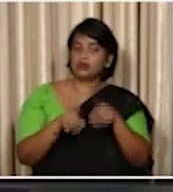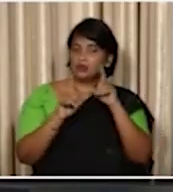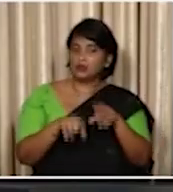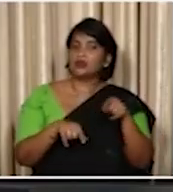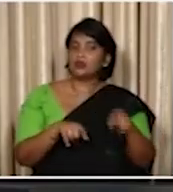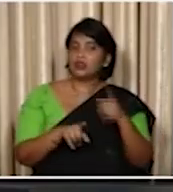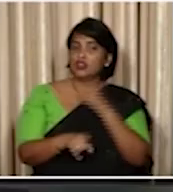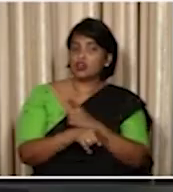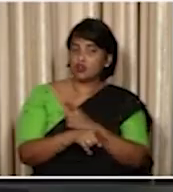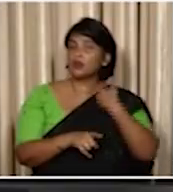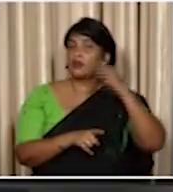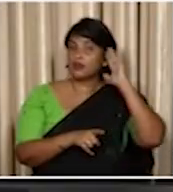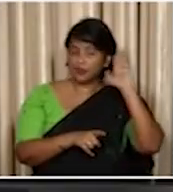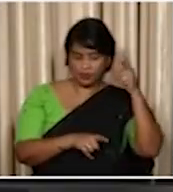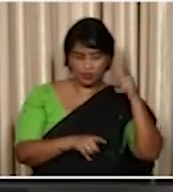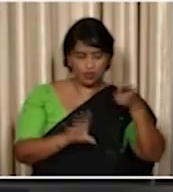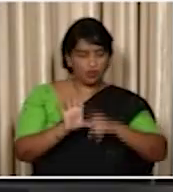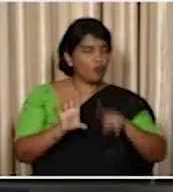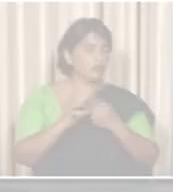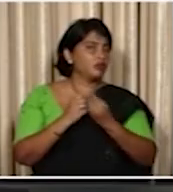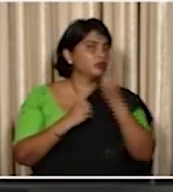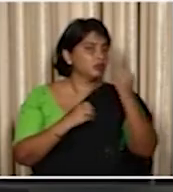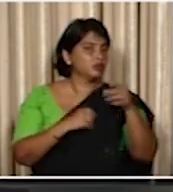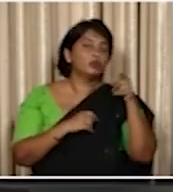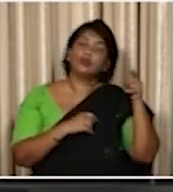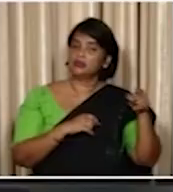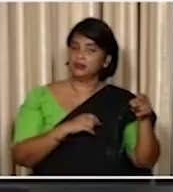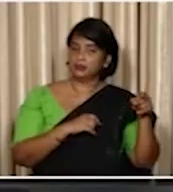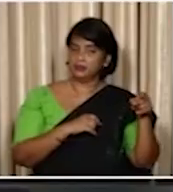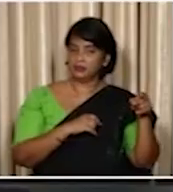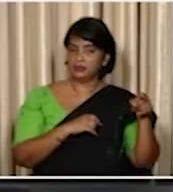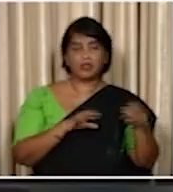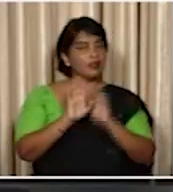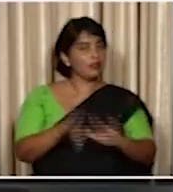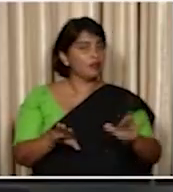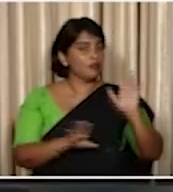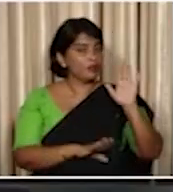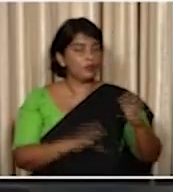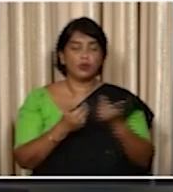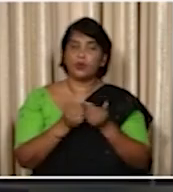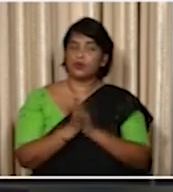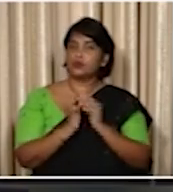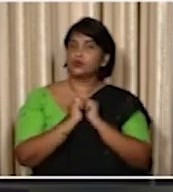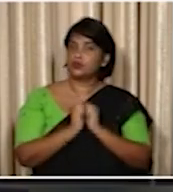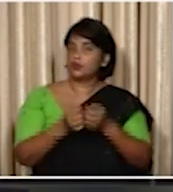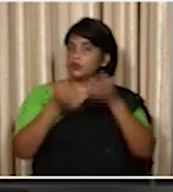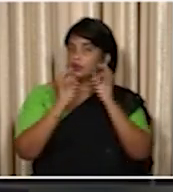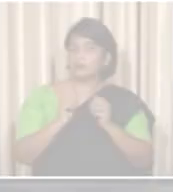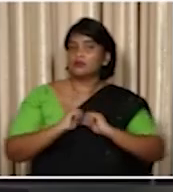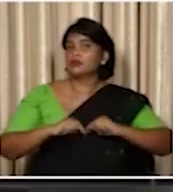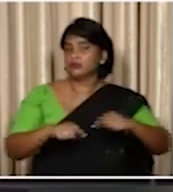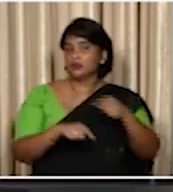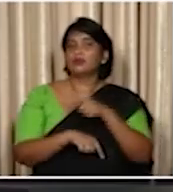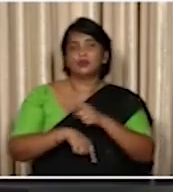මේ ගුරුවරුන්ට විශේෂ පුහුණුවක් ලබා දෙමින් ඔවුන්ට ඒ දරුවන් වෙනුවෙන් තමන්ගේ රාජකාරිය හරියට කරගෙන